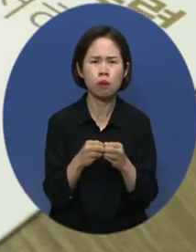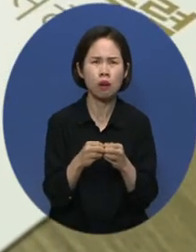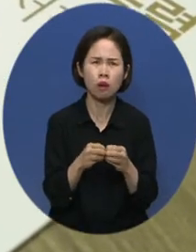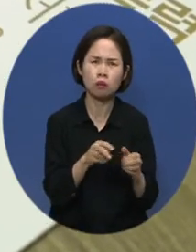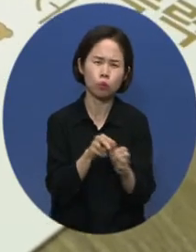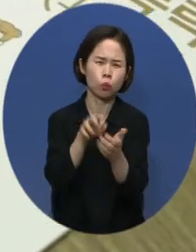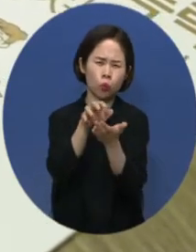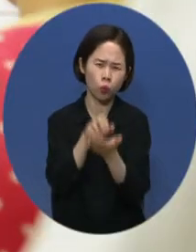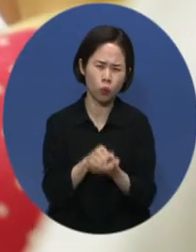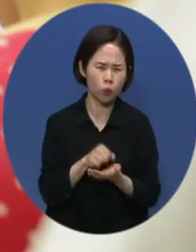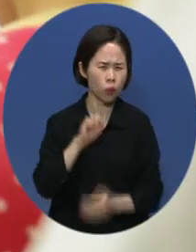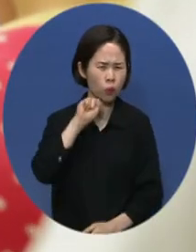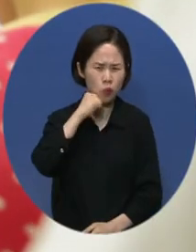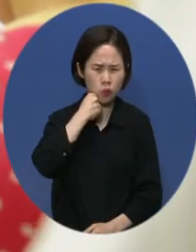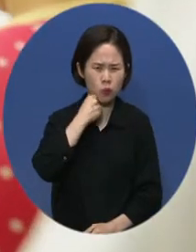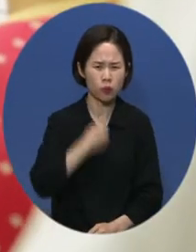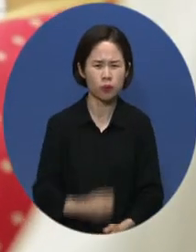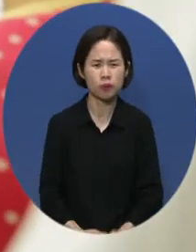않은 일인데요.